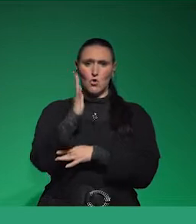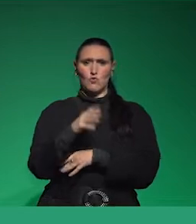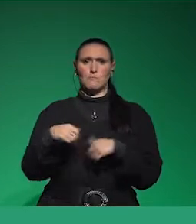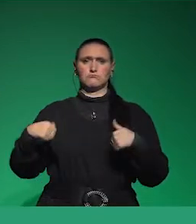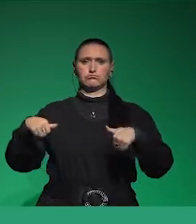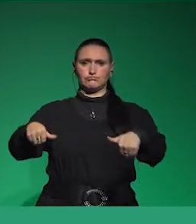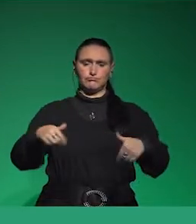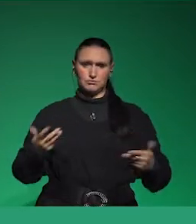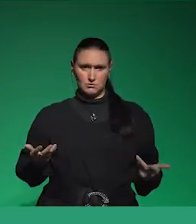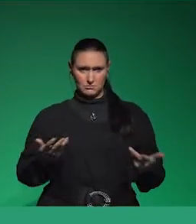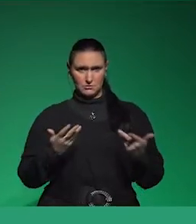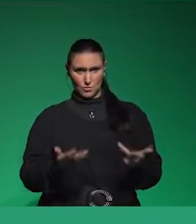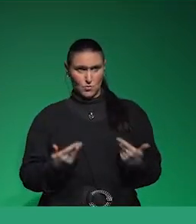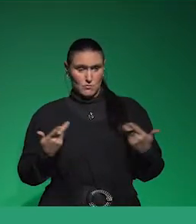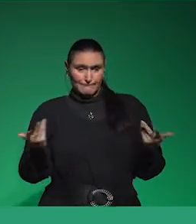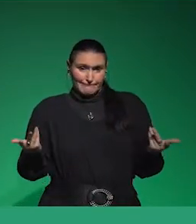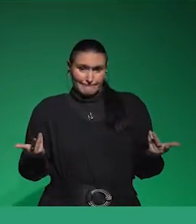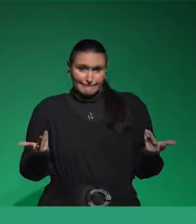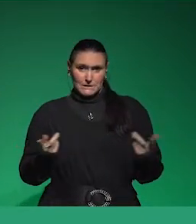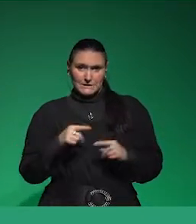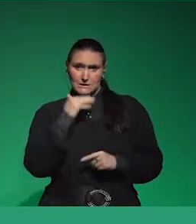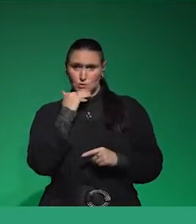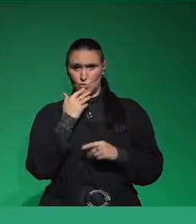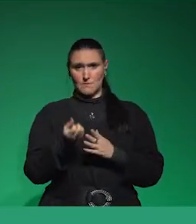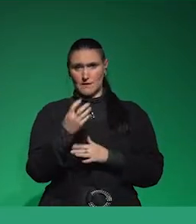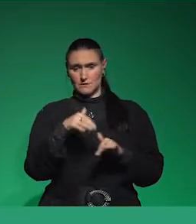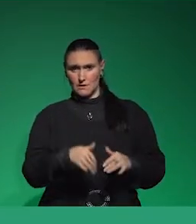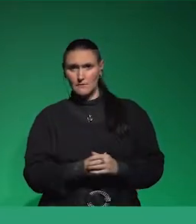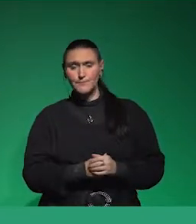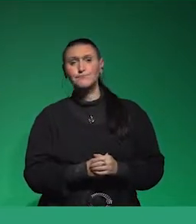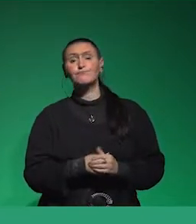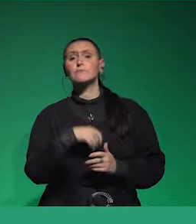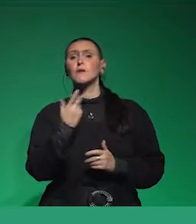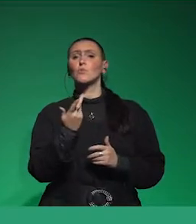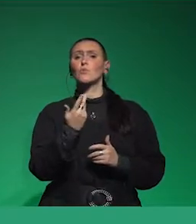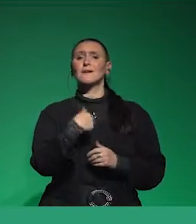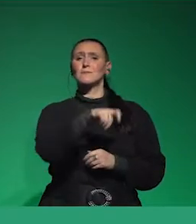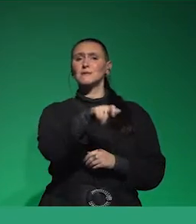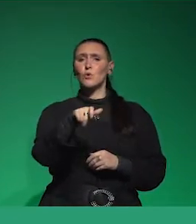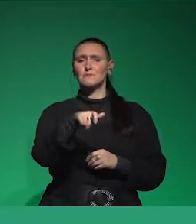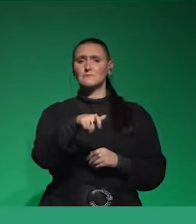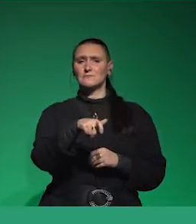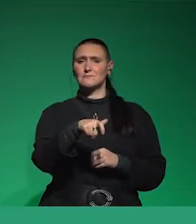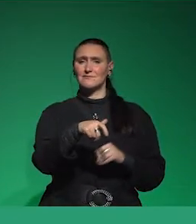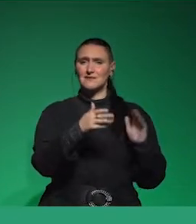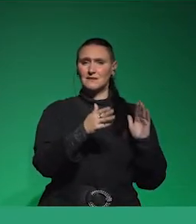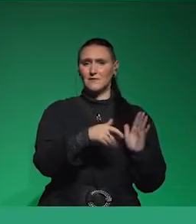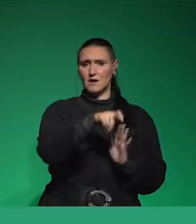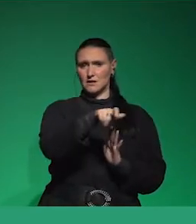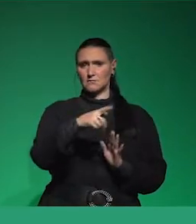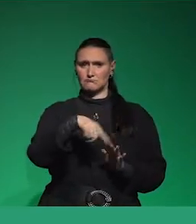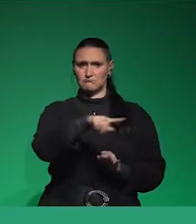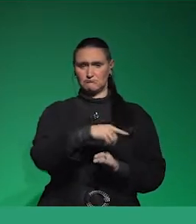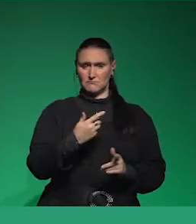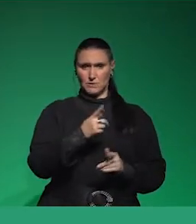Dann haben wir noch ein weiteres Problem, nämlich die Facharbeiter. Ja, wir haben gar nicht genügend, die sich mit